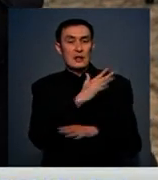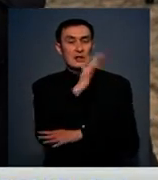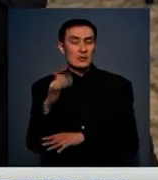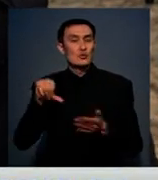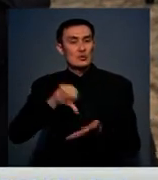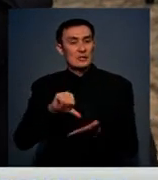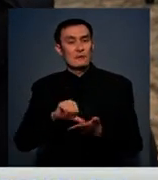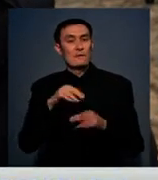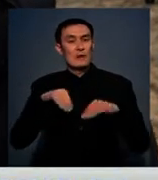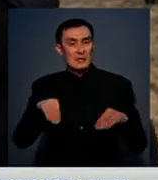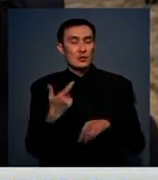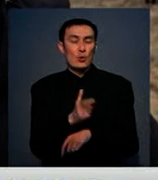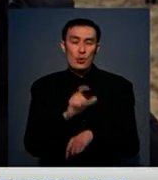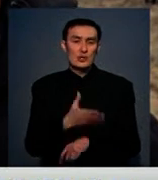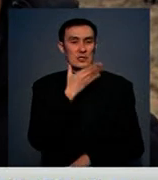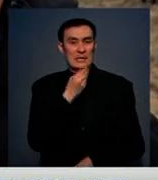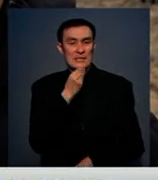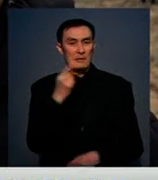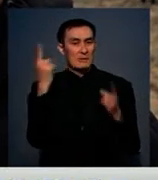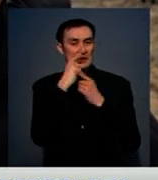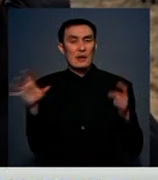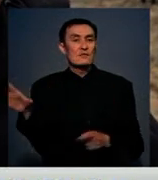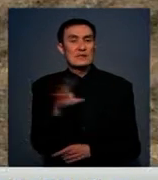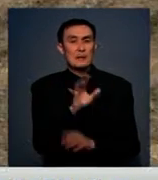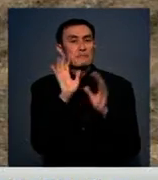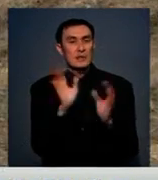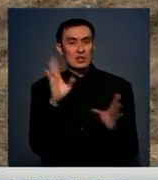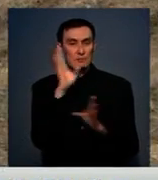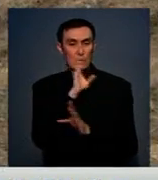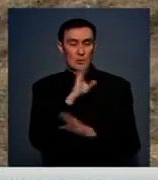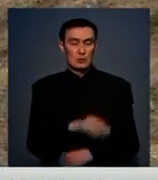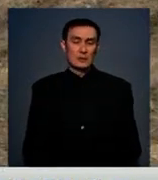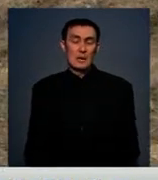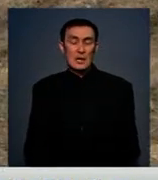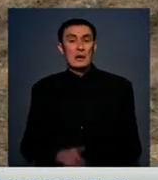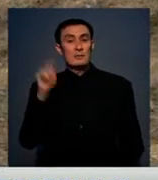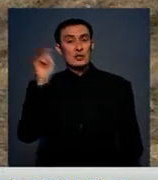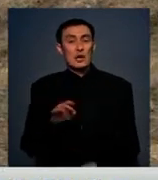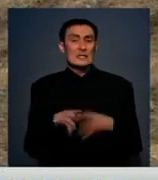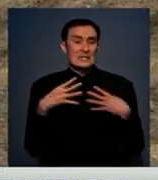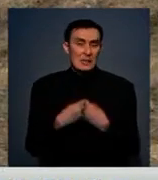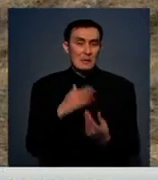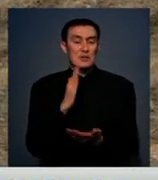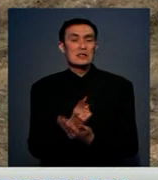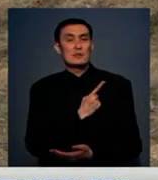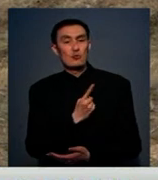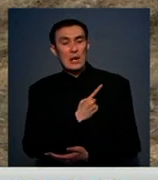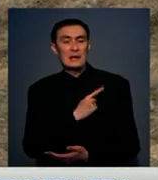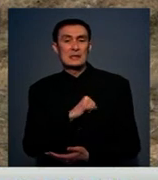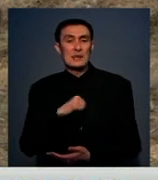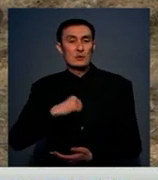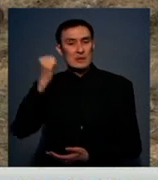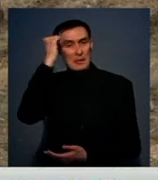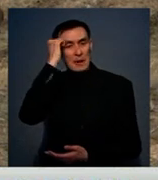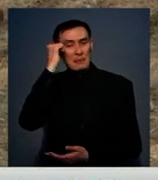в посадке леса. Здесь очень красиво, призываю всех беречь природу. Семьями садят, есть индивидуально, которые оставляют как бы